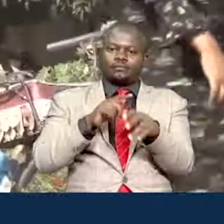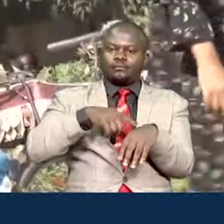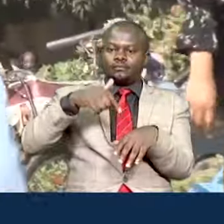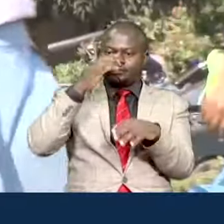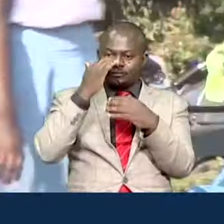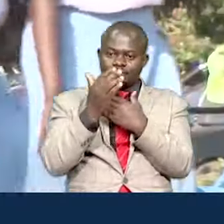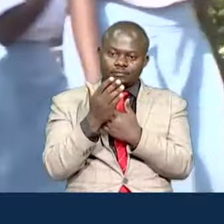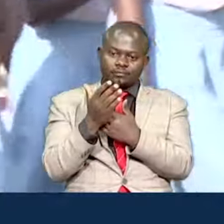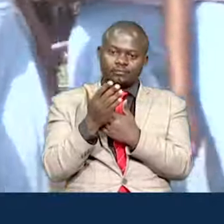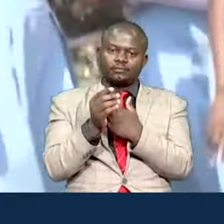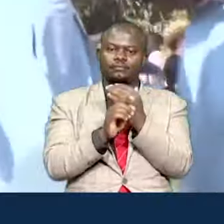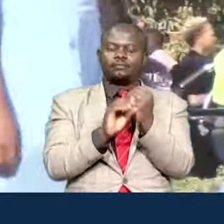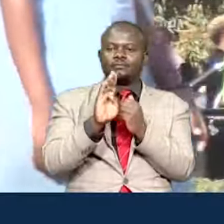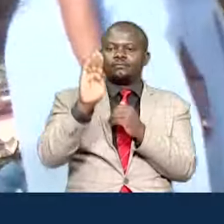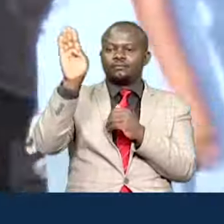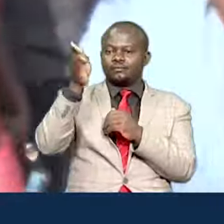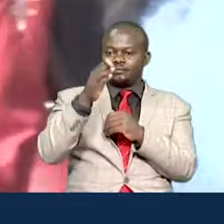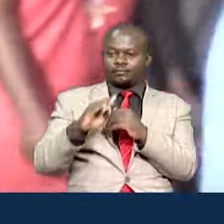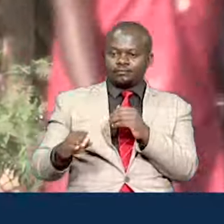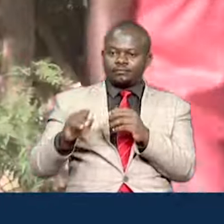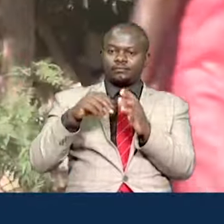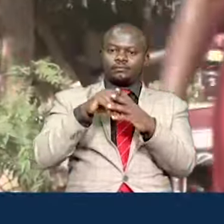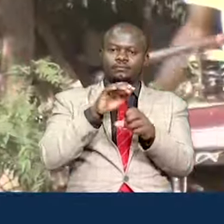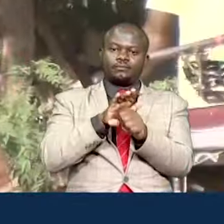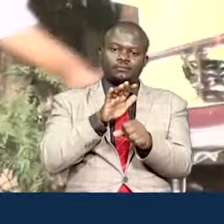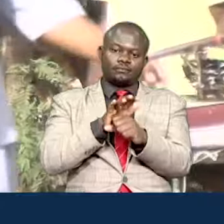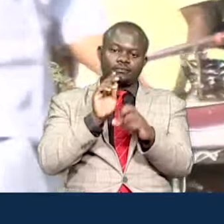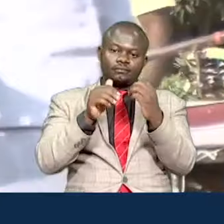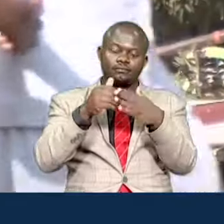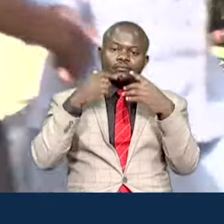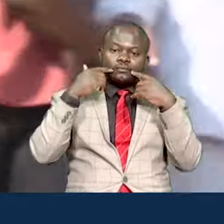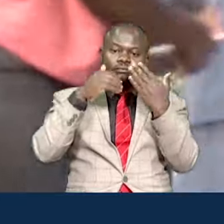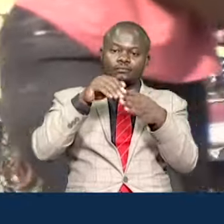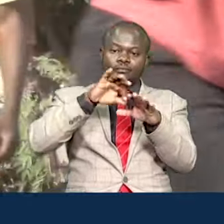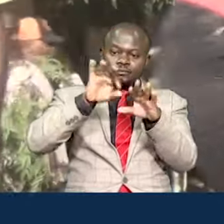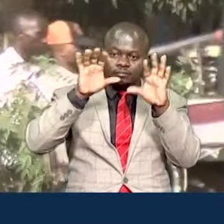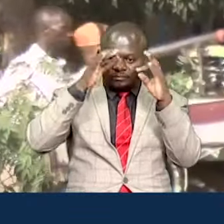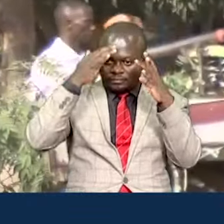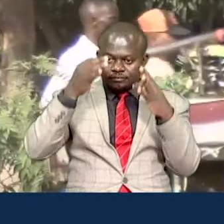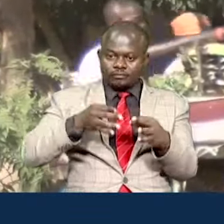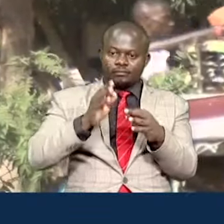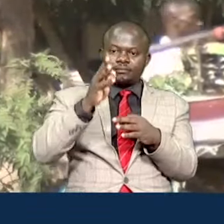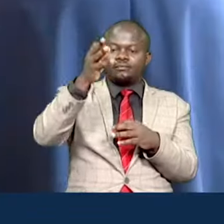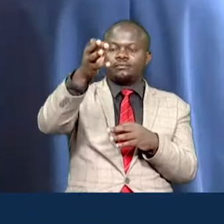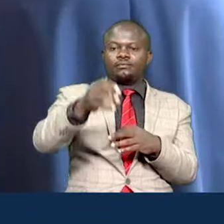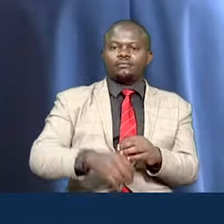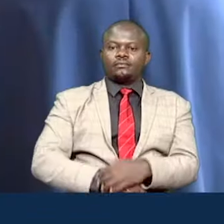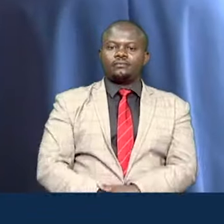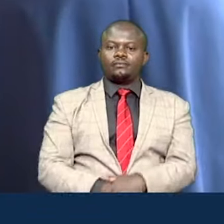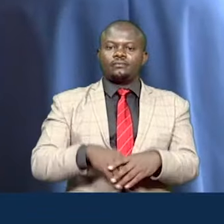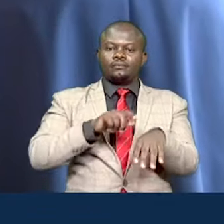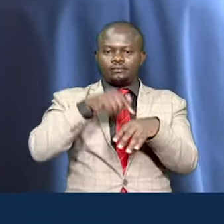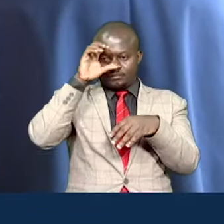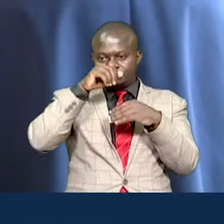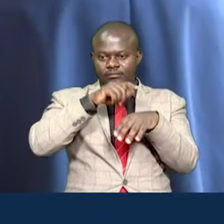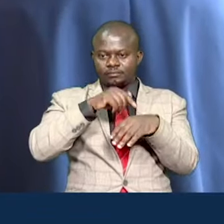gitondo. Mu karere ka Bugesera, ubwitabire bwari hejuru. Abaturage bavuga ko gutora ari uguhitamo icyerekezo cy'ejo hazaza. Mu gihe haburaga